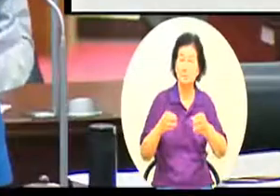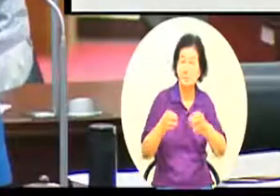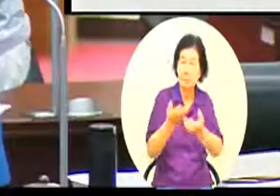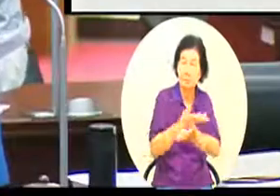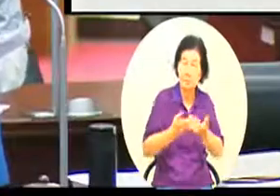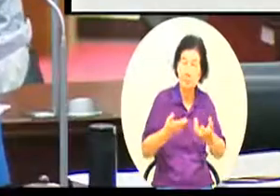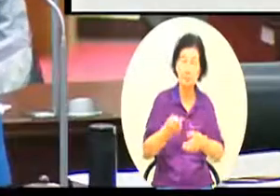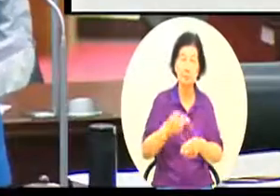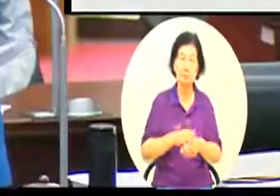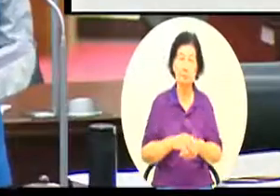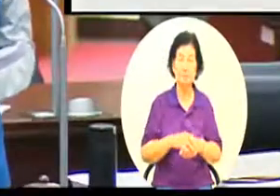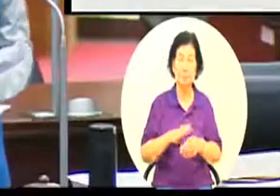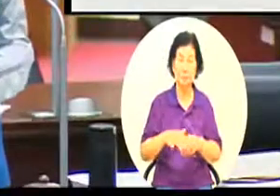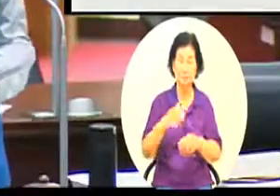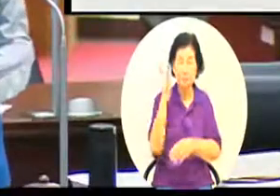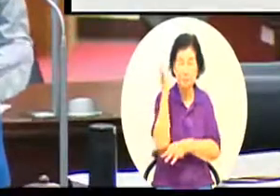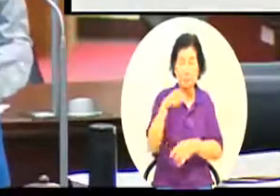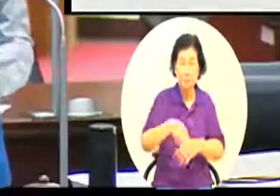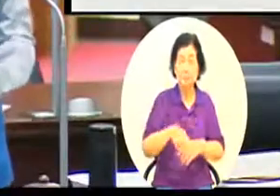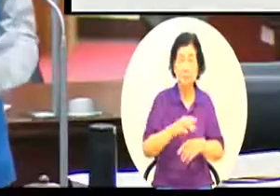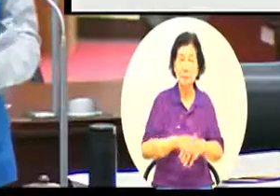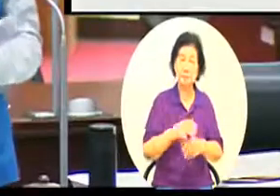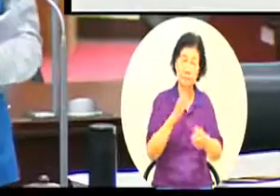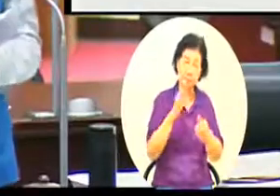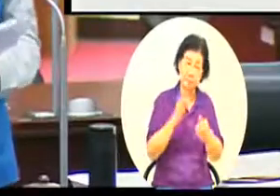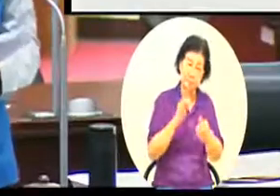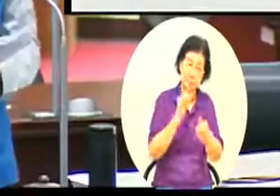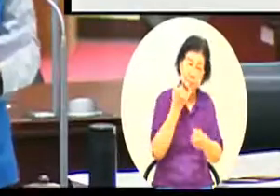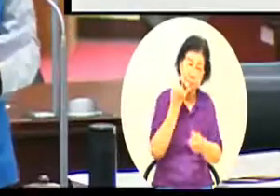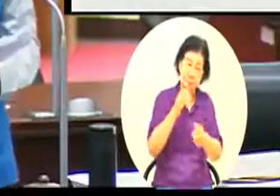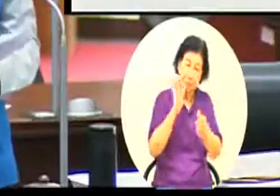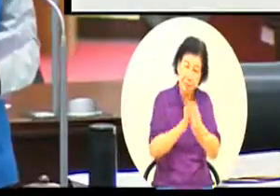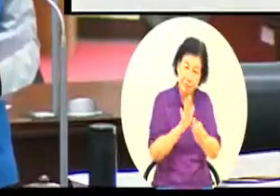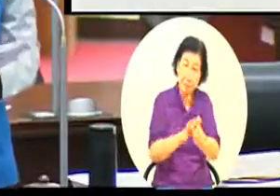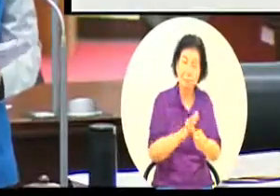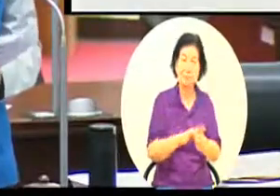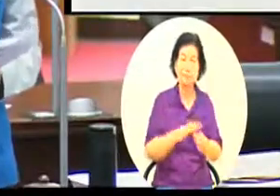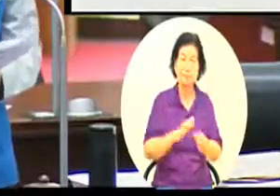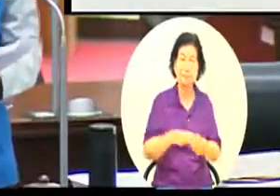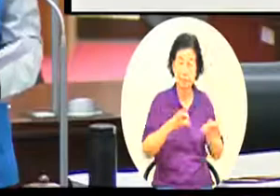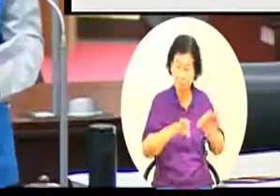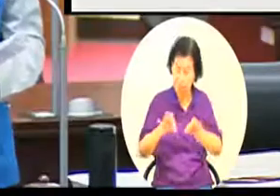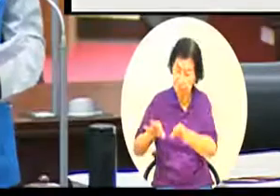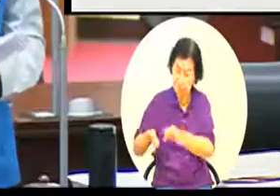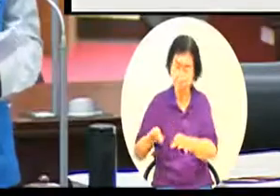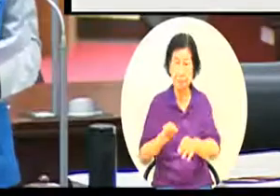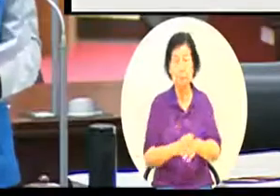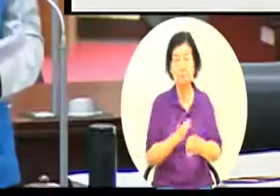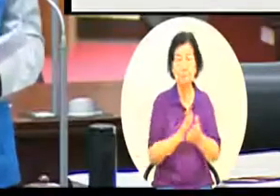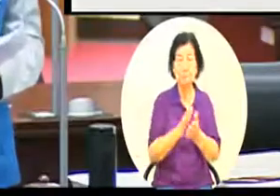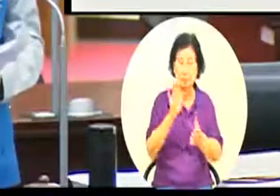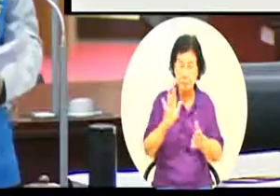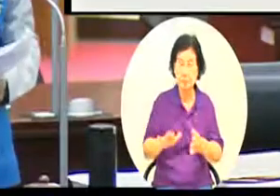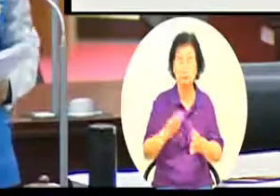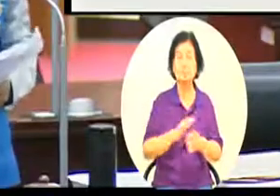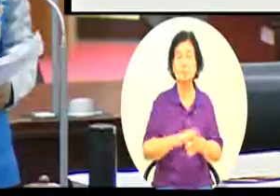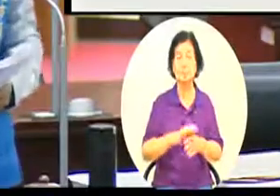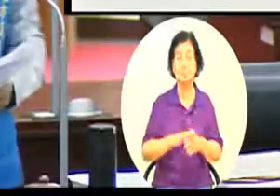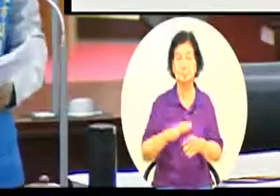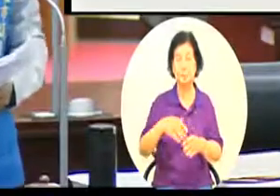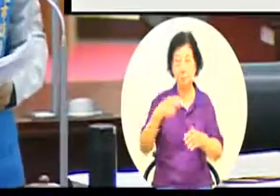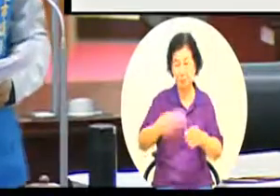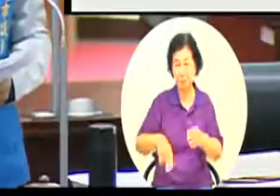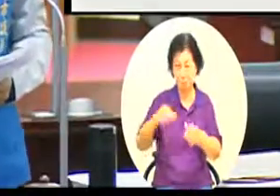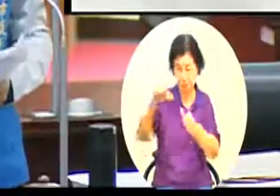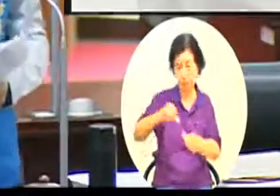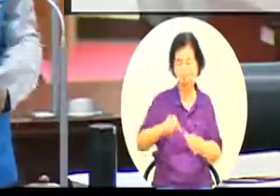们辅导期稍微再延长一下让我们一立一休更明确以后再来开法，请市长回